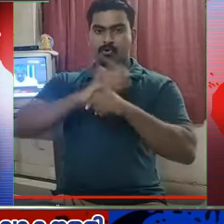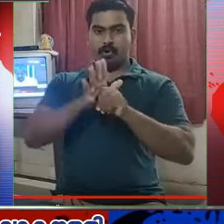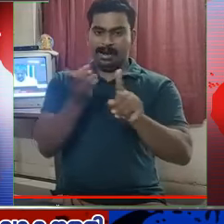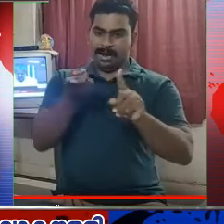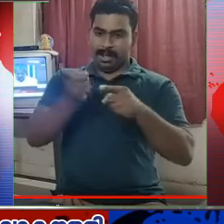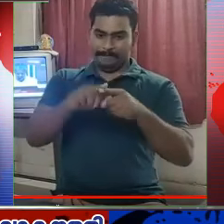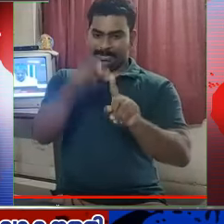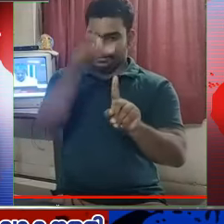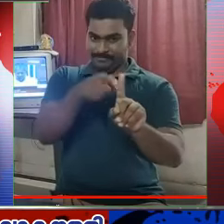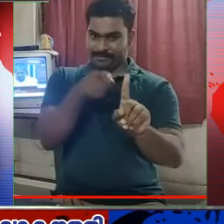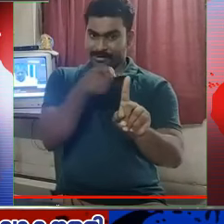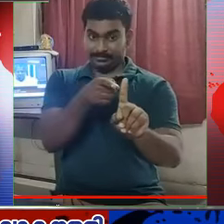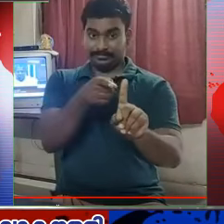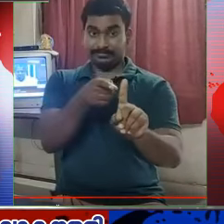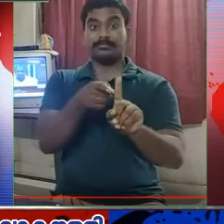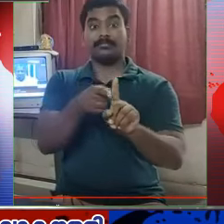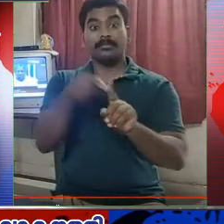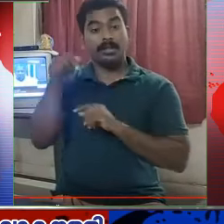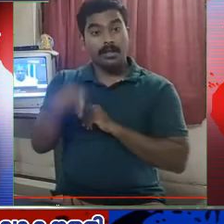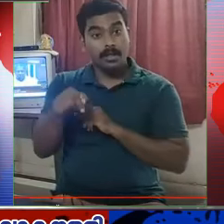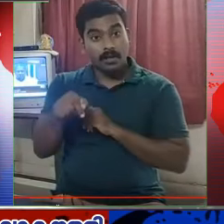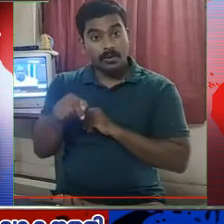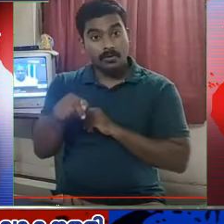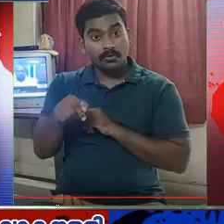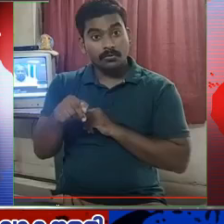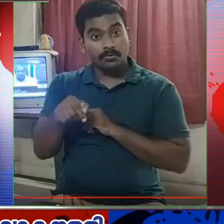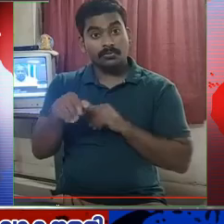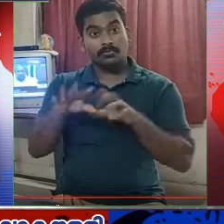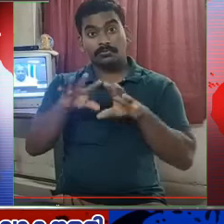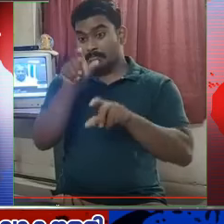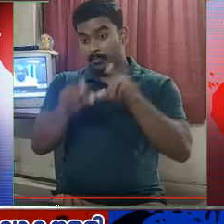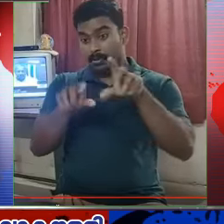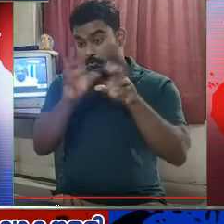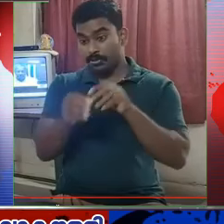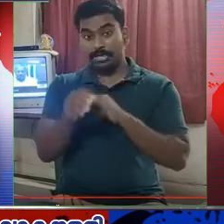ഉൾപ്പെടെ ഇതുവരെ രോഗബാധയുണ്ടായ